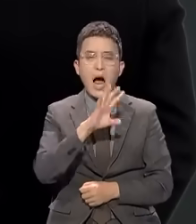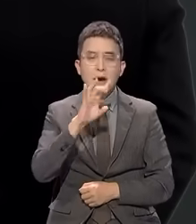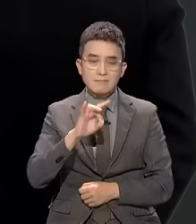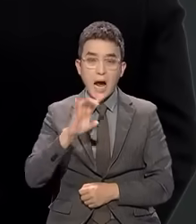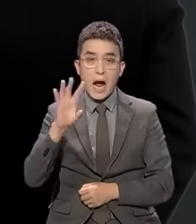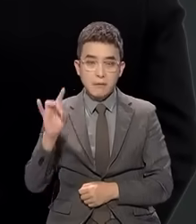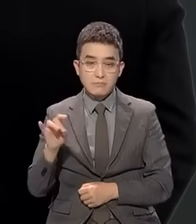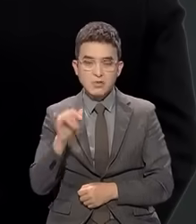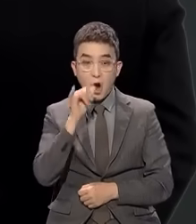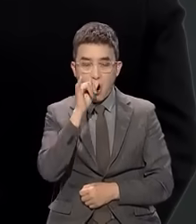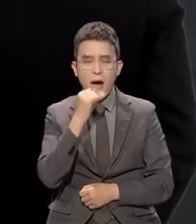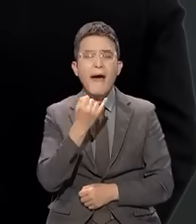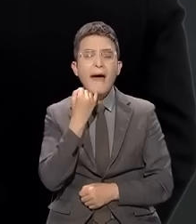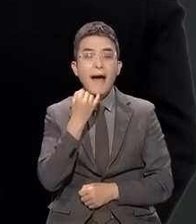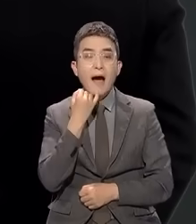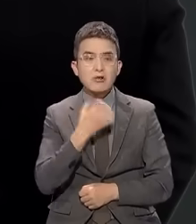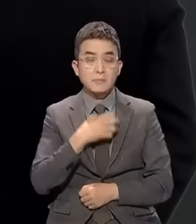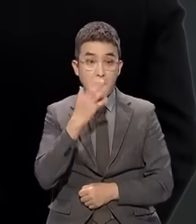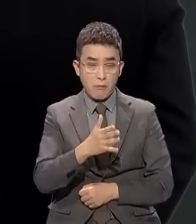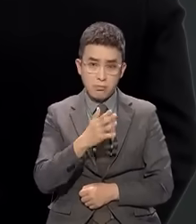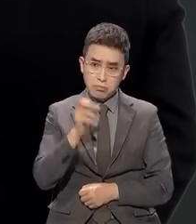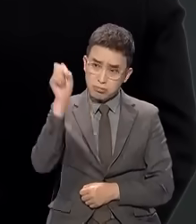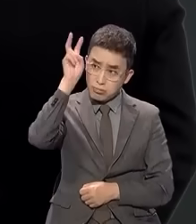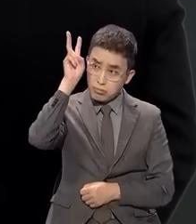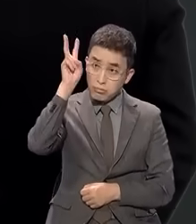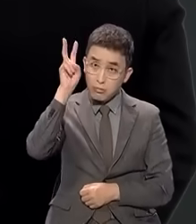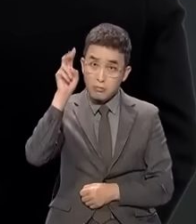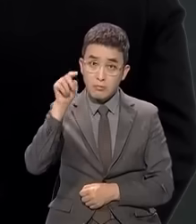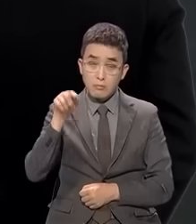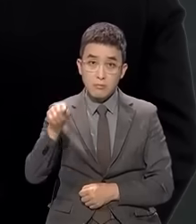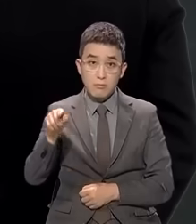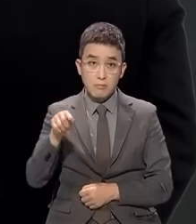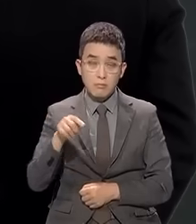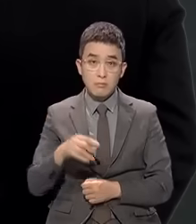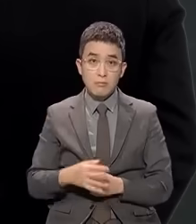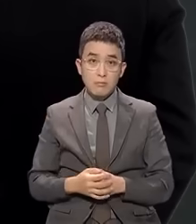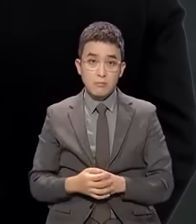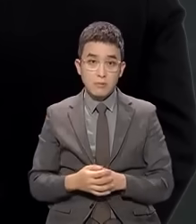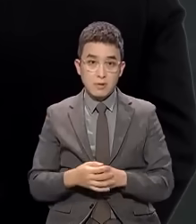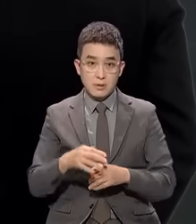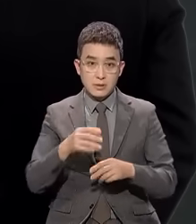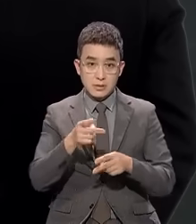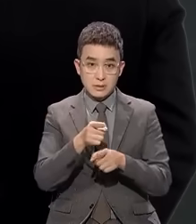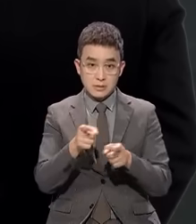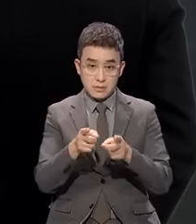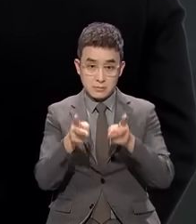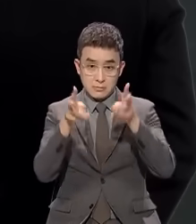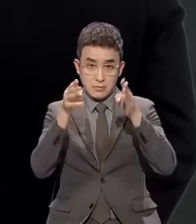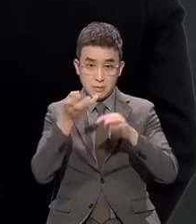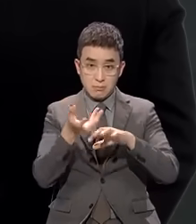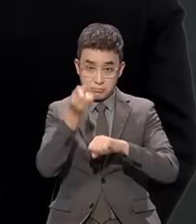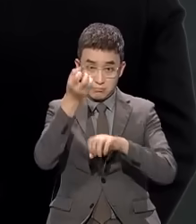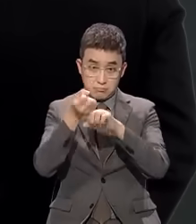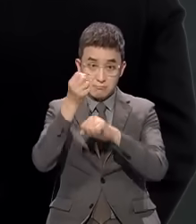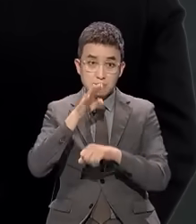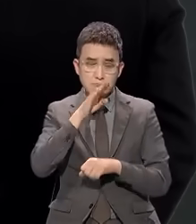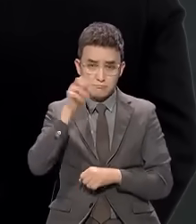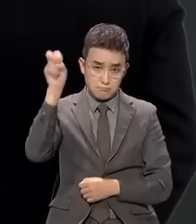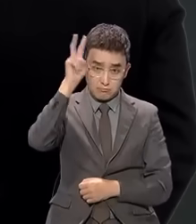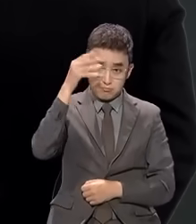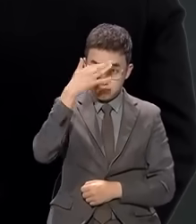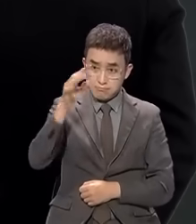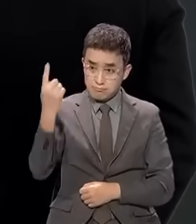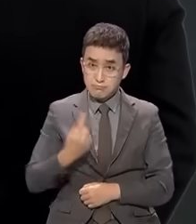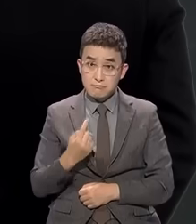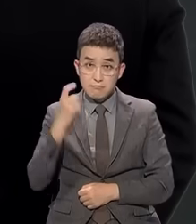얘기를 하더라는 겁니다. 남편 입장에서, 아니, 다른 업체 직원이 왜, 그러면 층이 나눠져 있을 텐데 그내 방에 왜 들어왔겠냐, 말도 안 된다라고